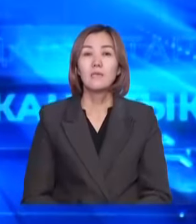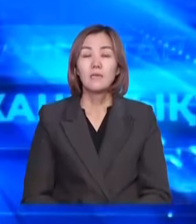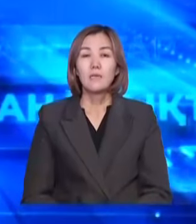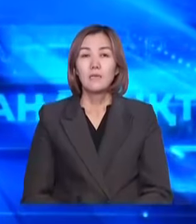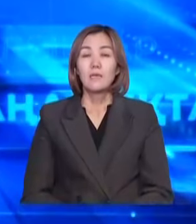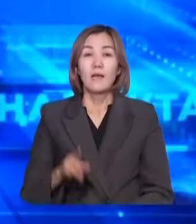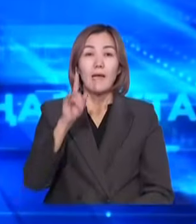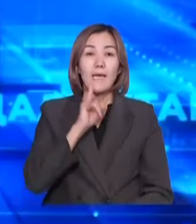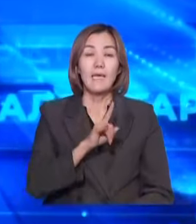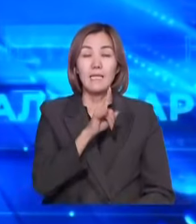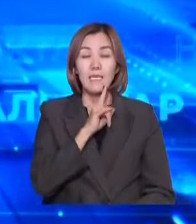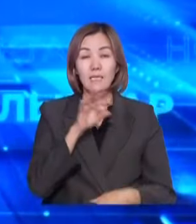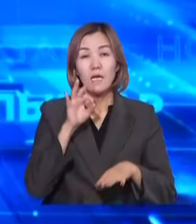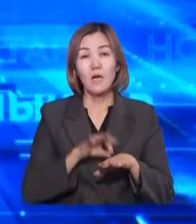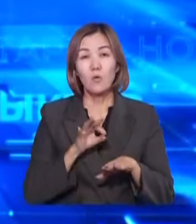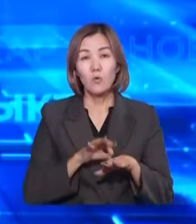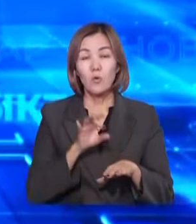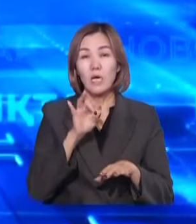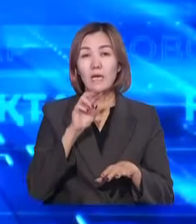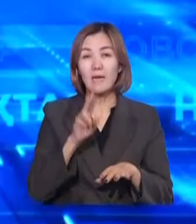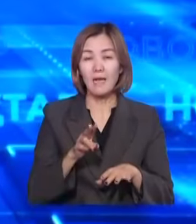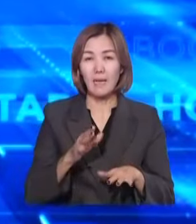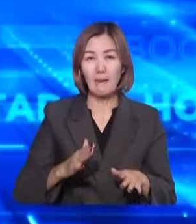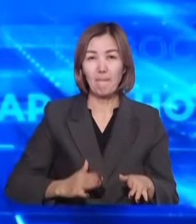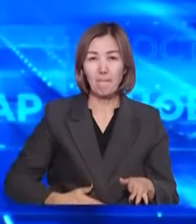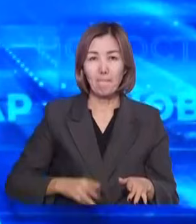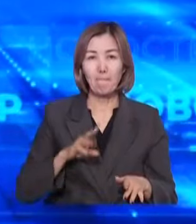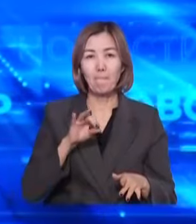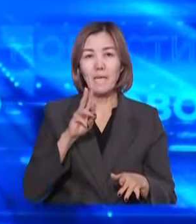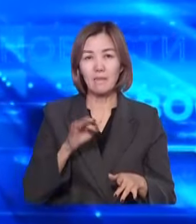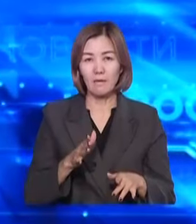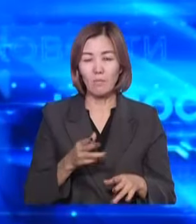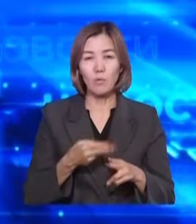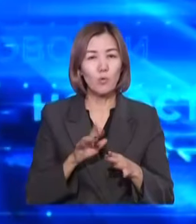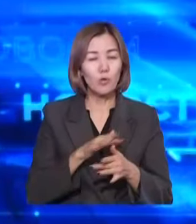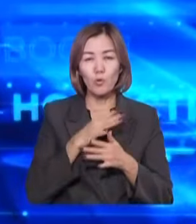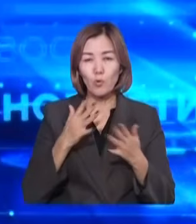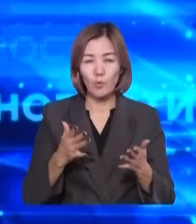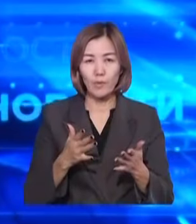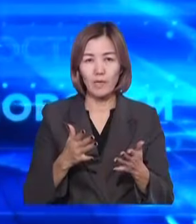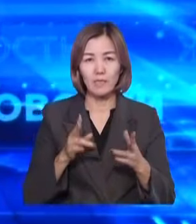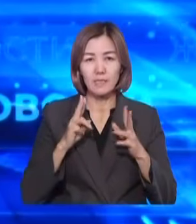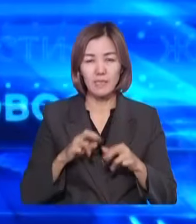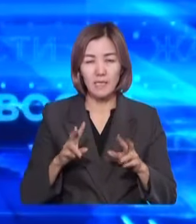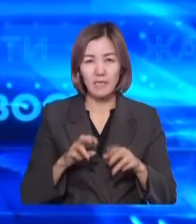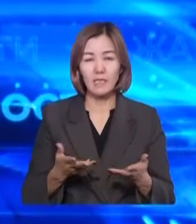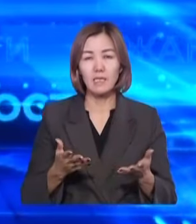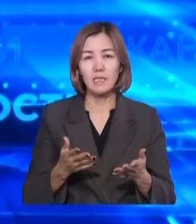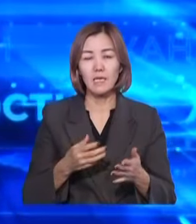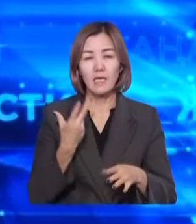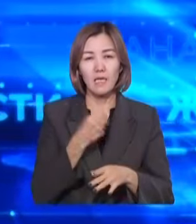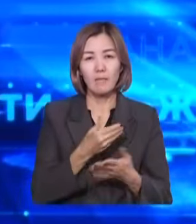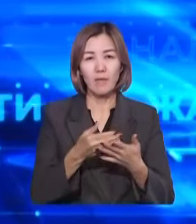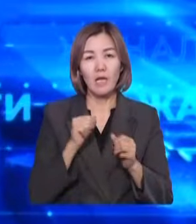Жатыр мойны обыры әйел адамдар үшін ең қауіпті ісіктердің үштігіне кіреді. Десе де оны скринингтік тексерулер мен екпе алу арқылы алдын